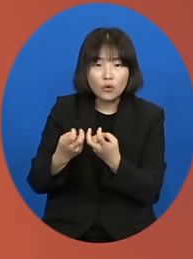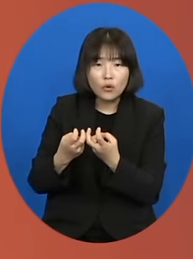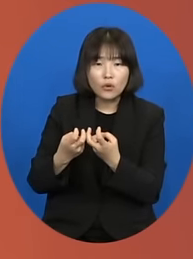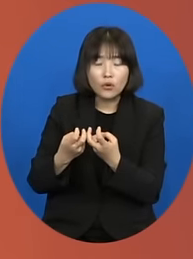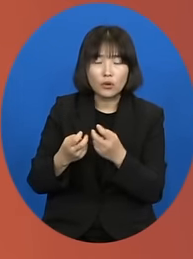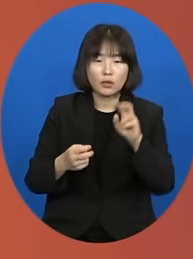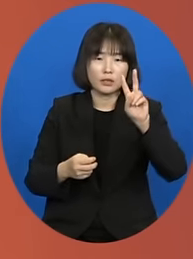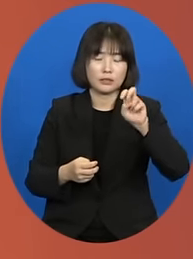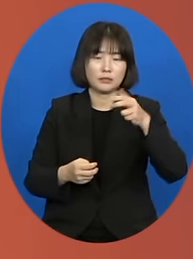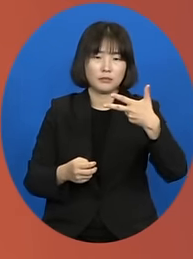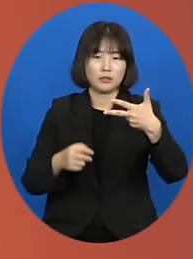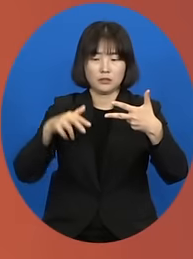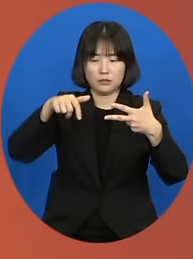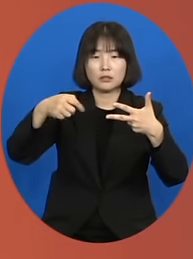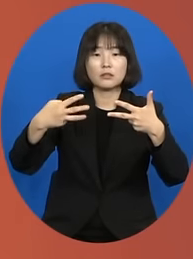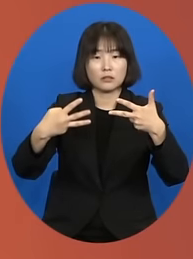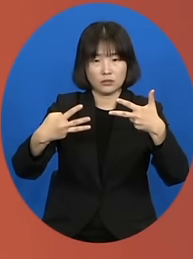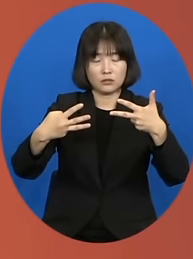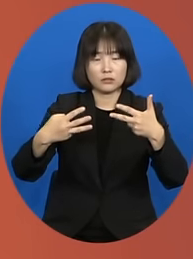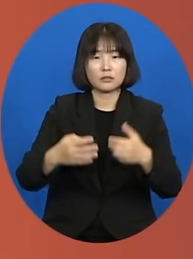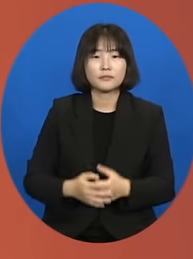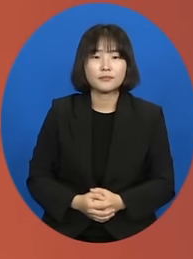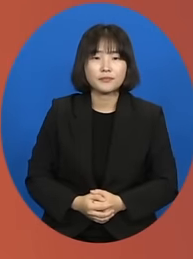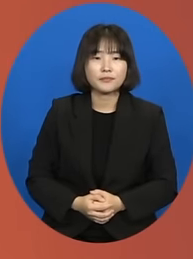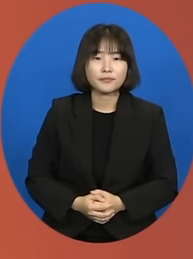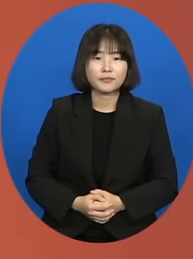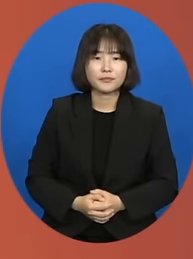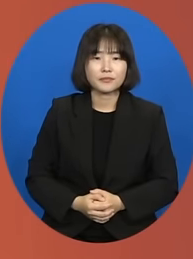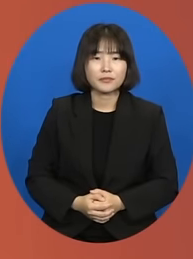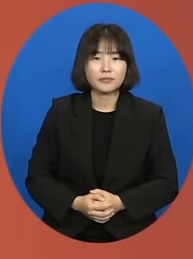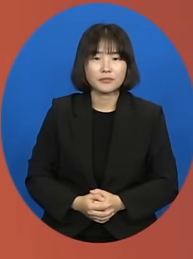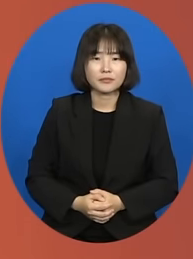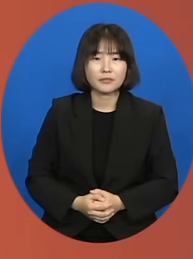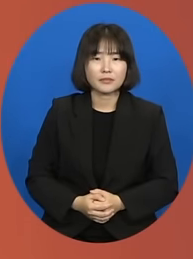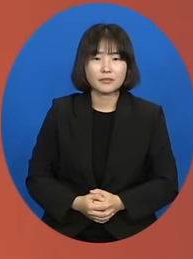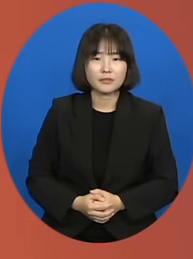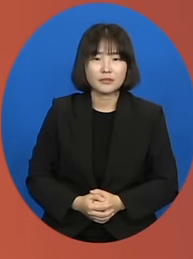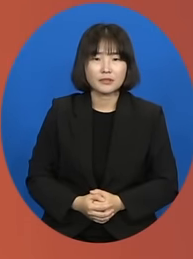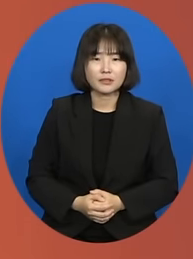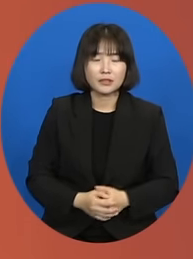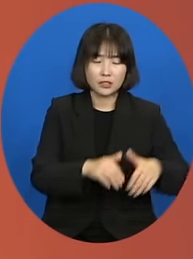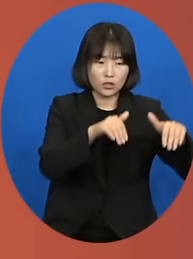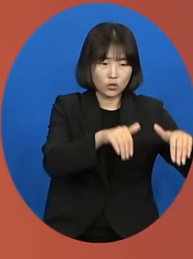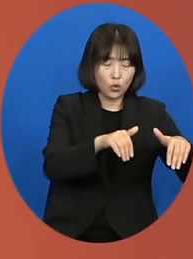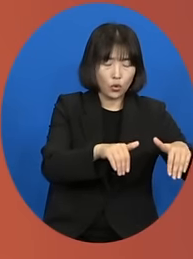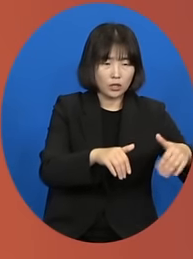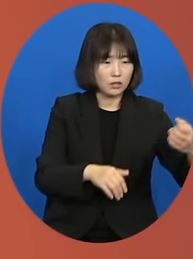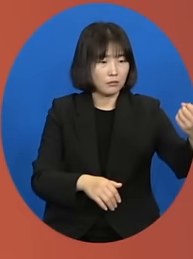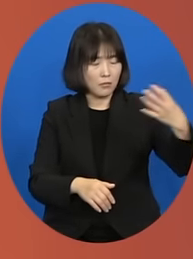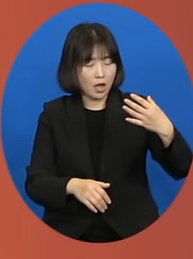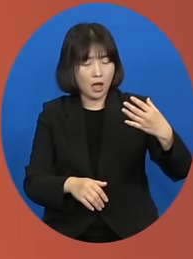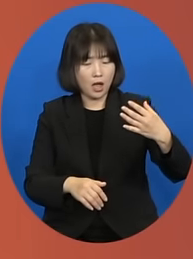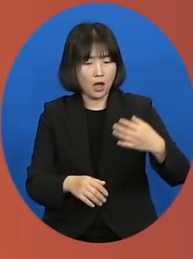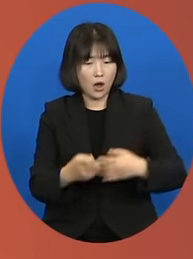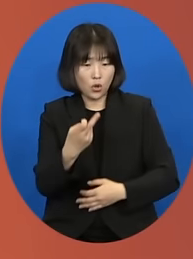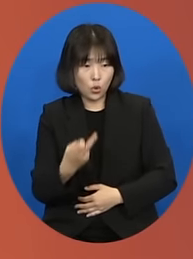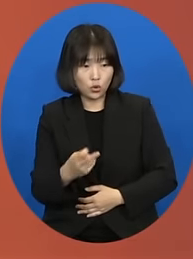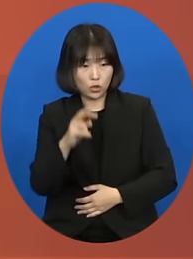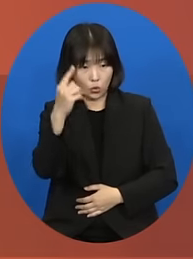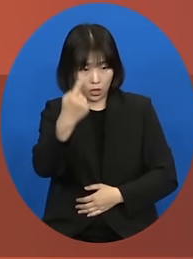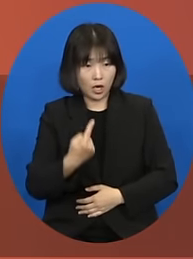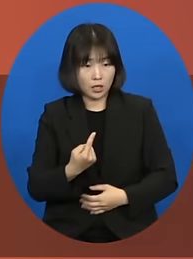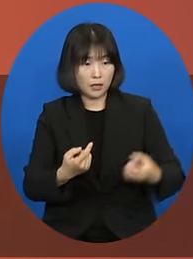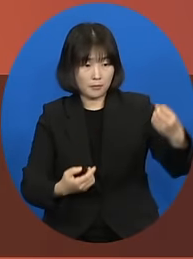있습니다. 27절에 종이 자기 돌아온 동생이 돌아왔다는 이야기를 할 때 뭐라고 얘기하냐면 당신의